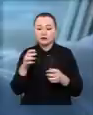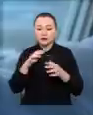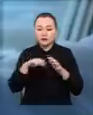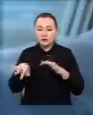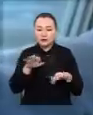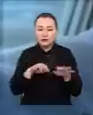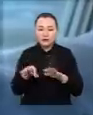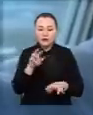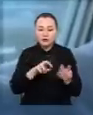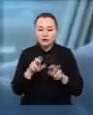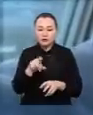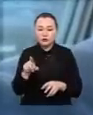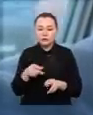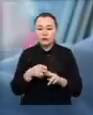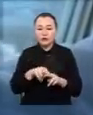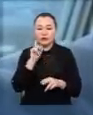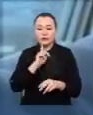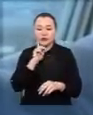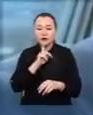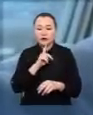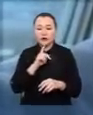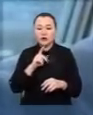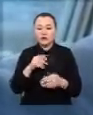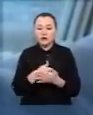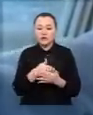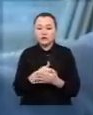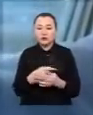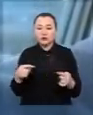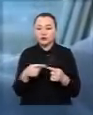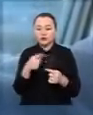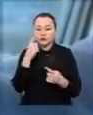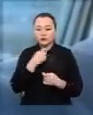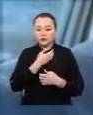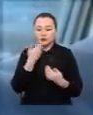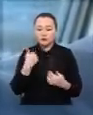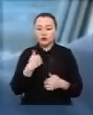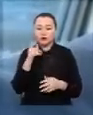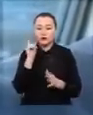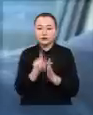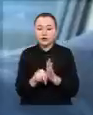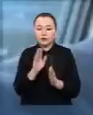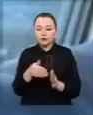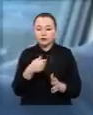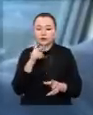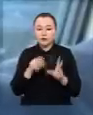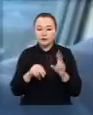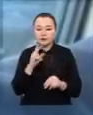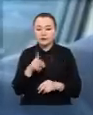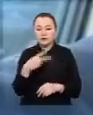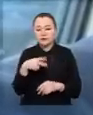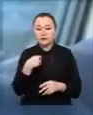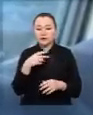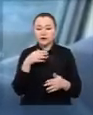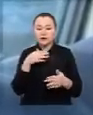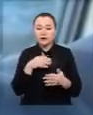развалины, ищут их. Поэтому пока что финальных новостей еще нету. Вот мы сейчас туда выехали. Надеемся, через пару часов мы туда доберемся.